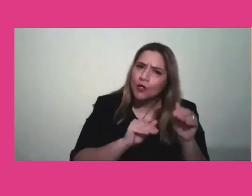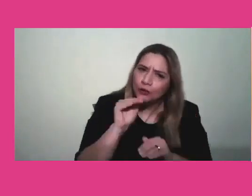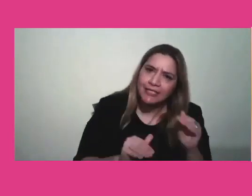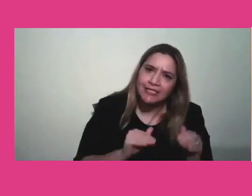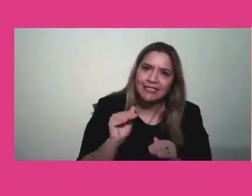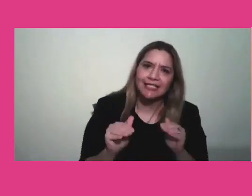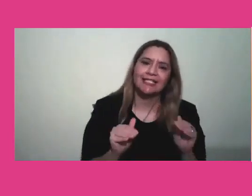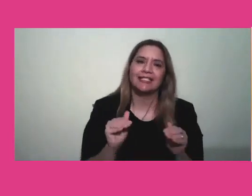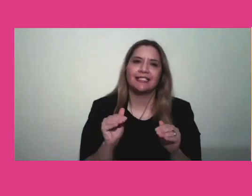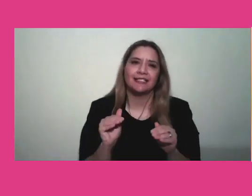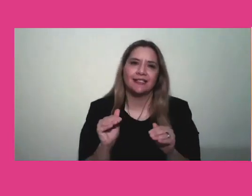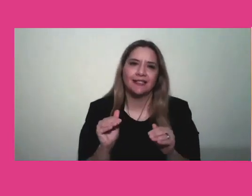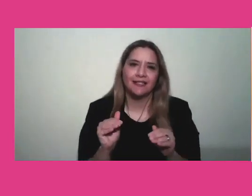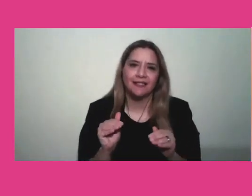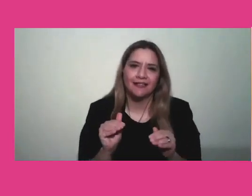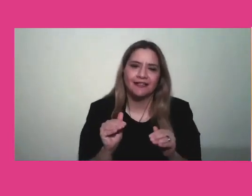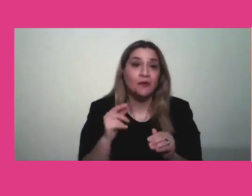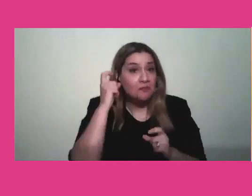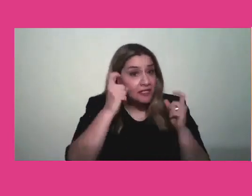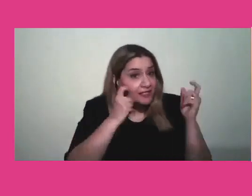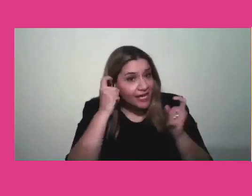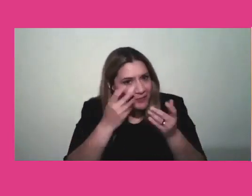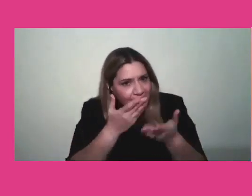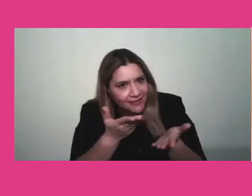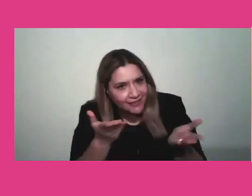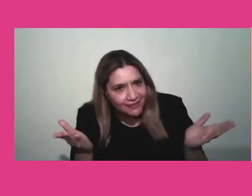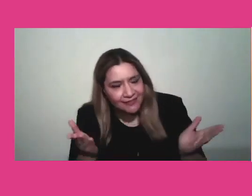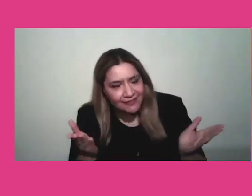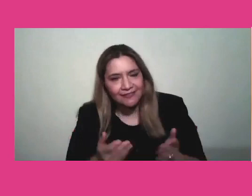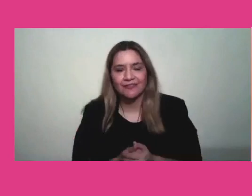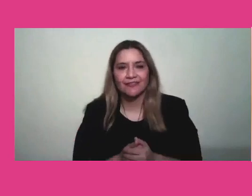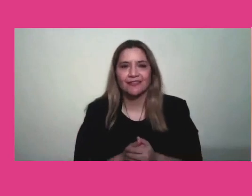ερωτήσεις, με σκέψεις,